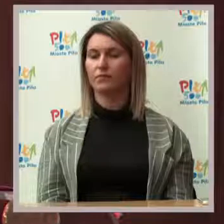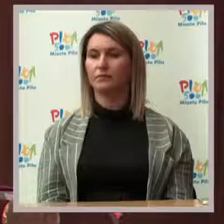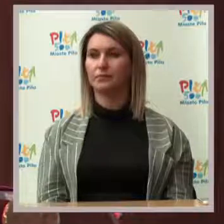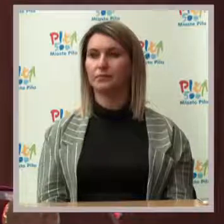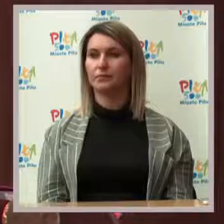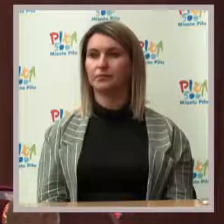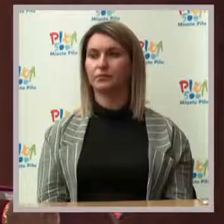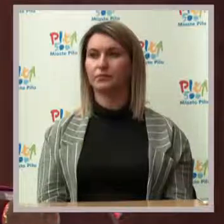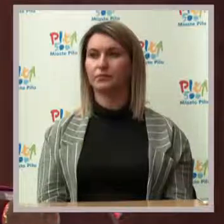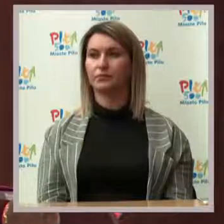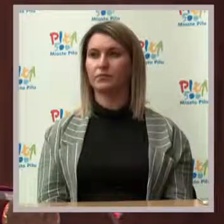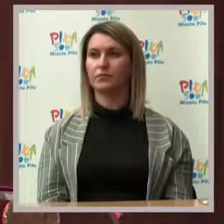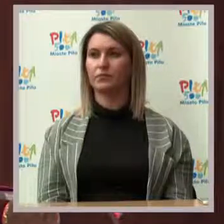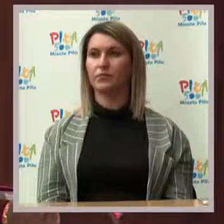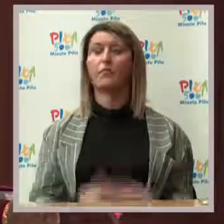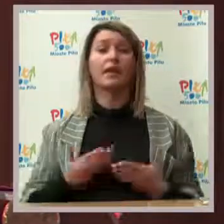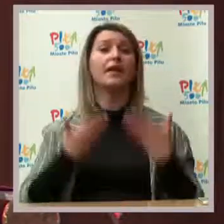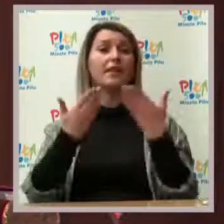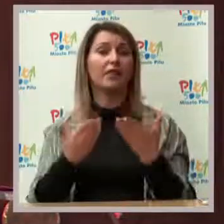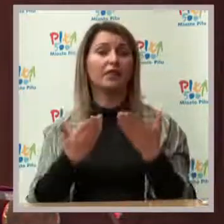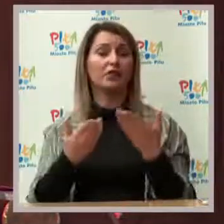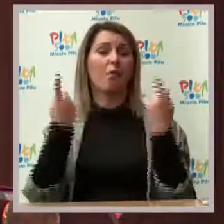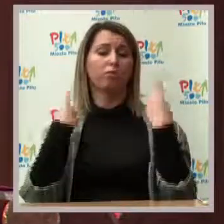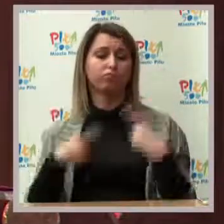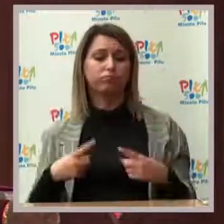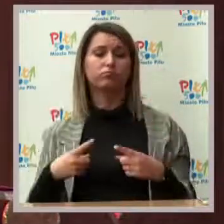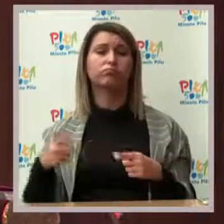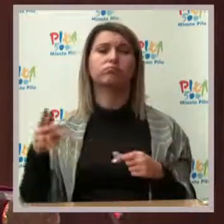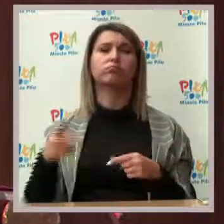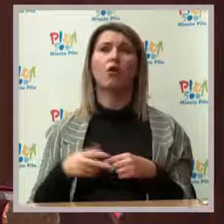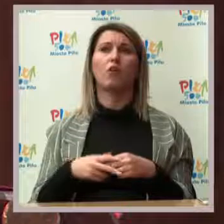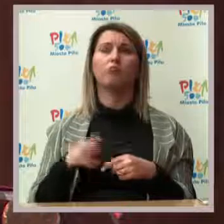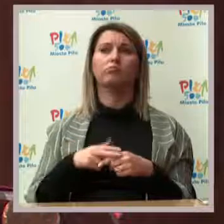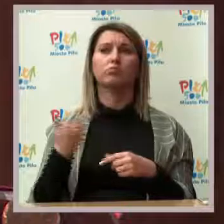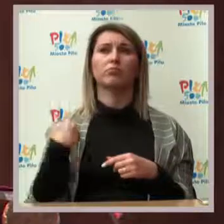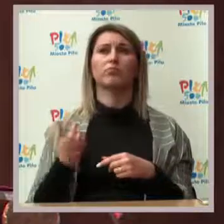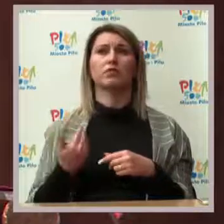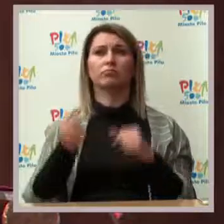okazja wręczyć tym osobom i tym zawodnikom, którzy